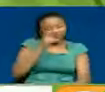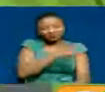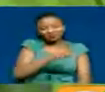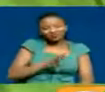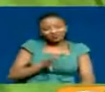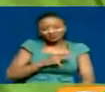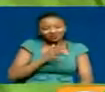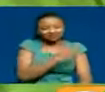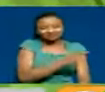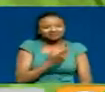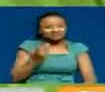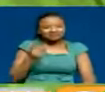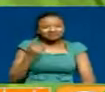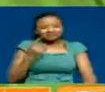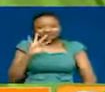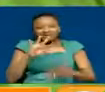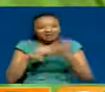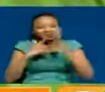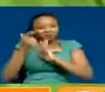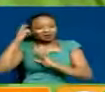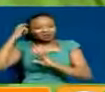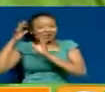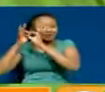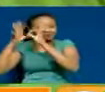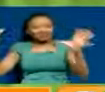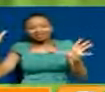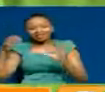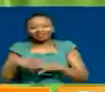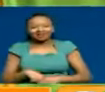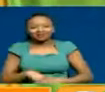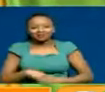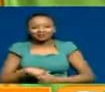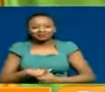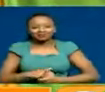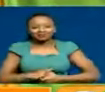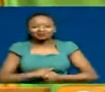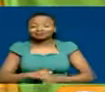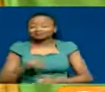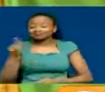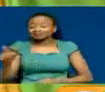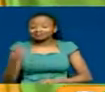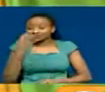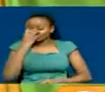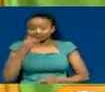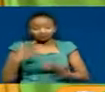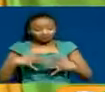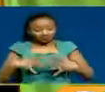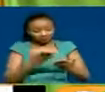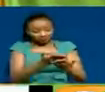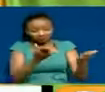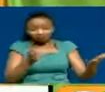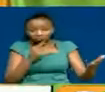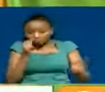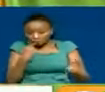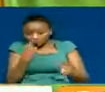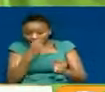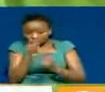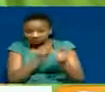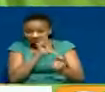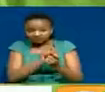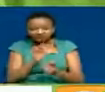Ruto amekuja Kitui na ameongojewa na mama wa kaimati wa mjini.